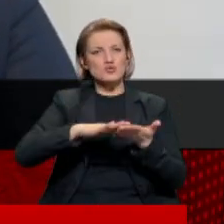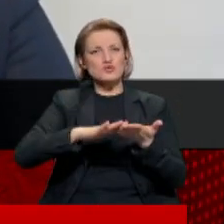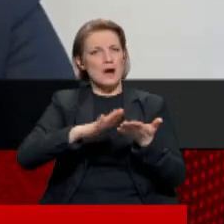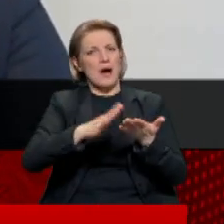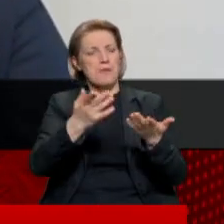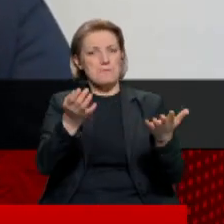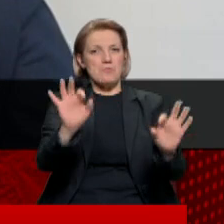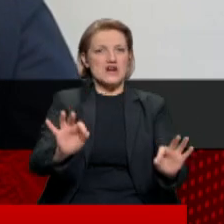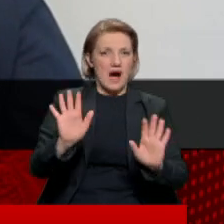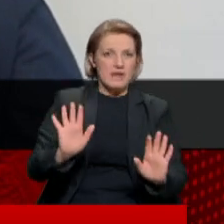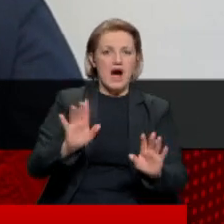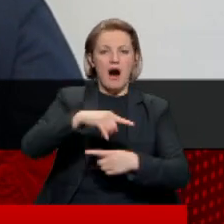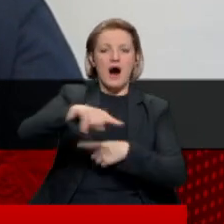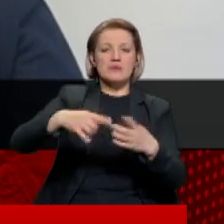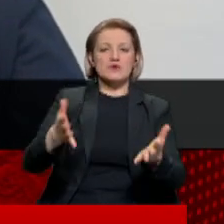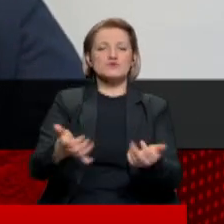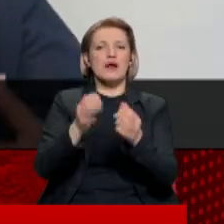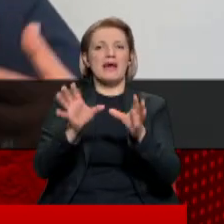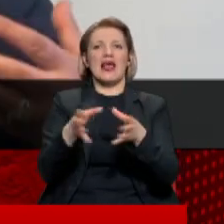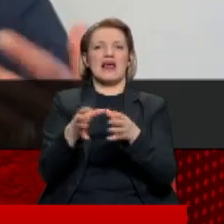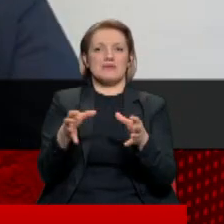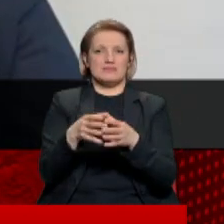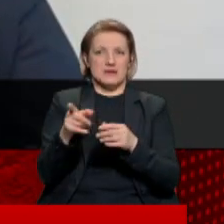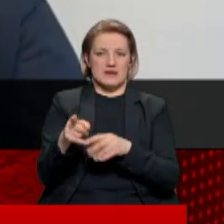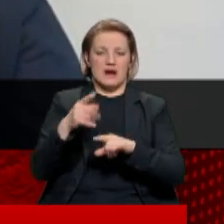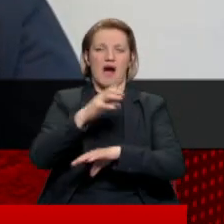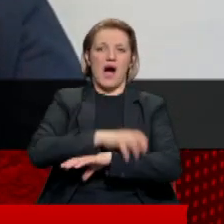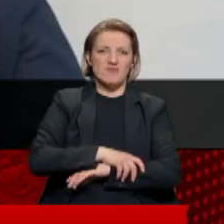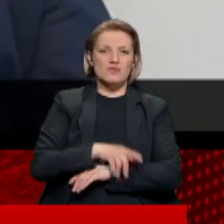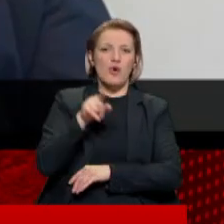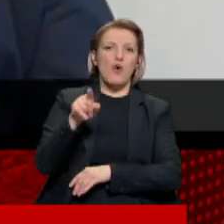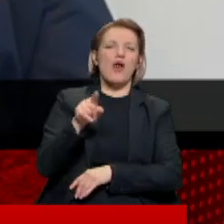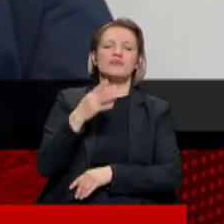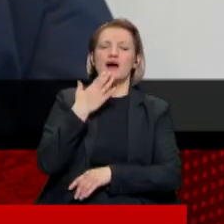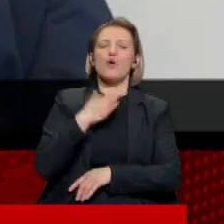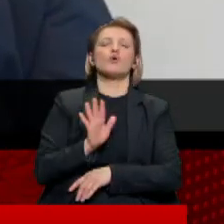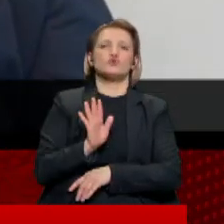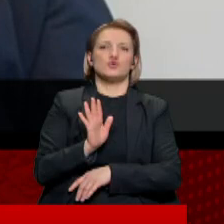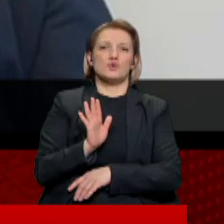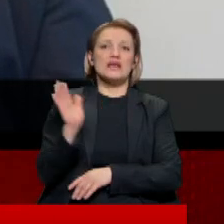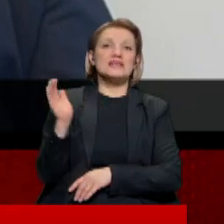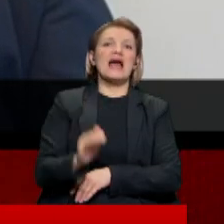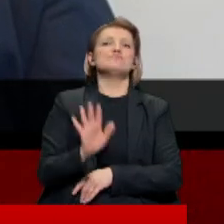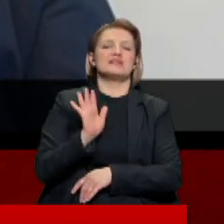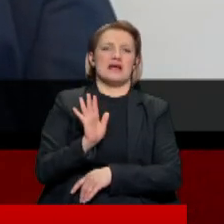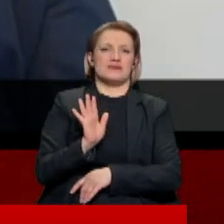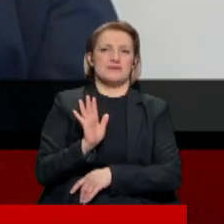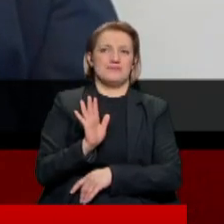olmaya başladı, ama arama kurtarma ekipleri, APAT orada değildi. Gelmediler.